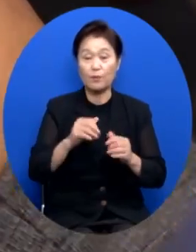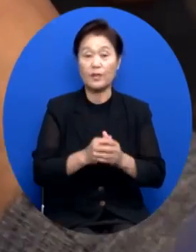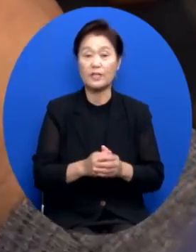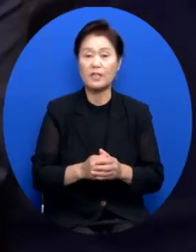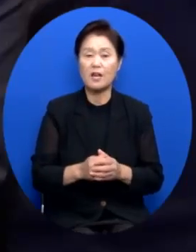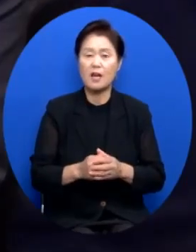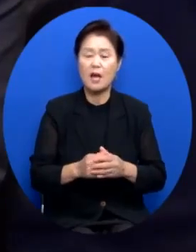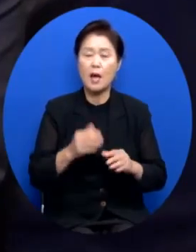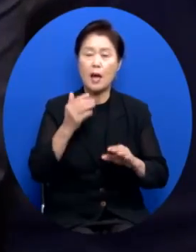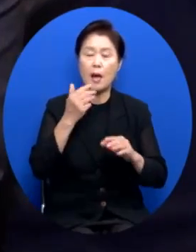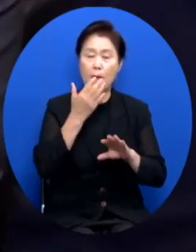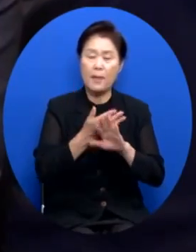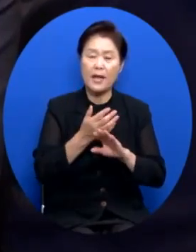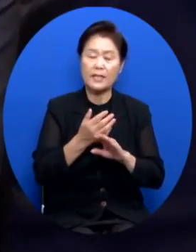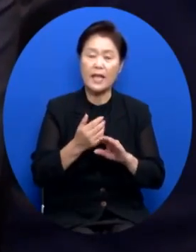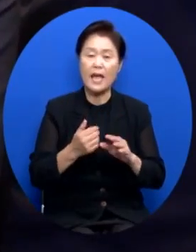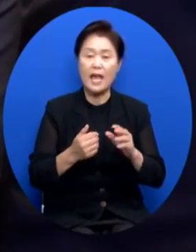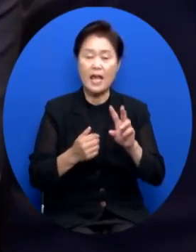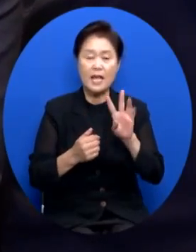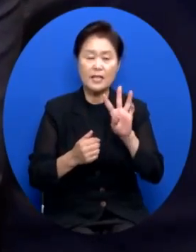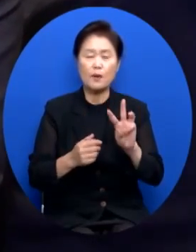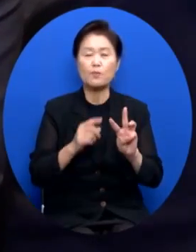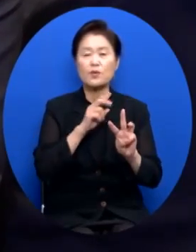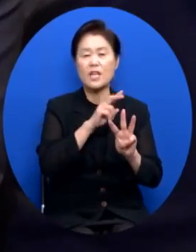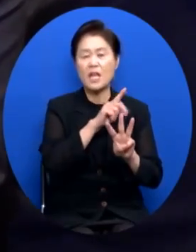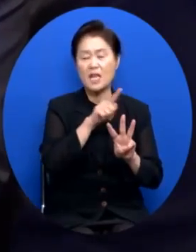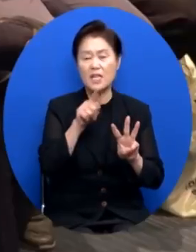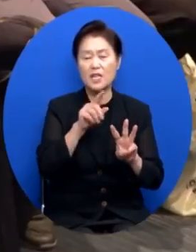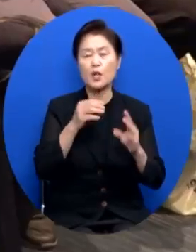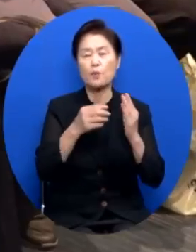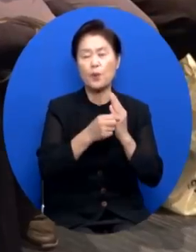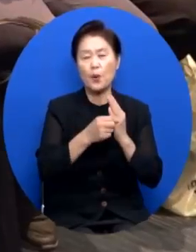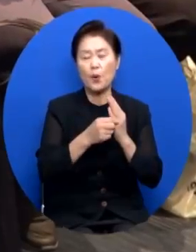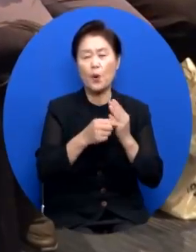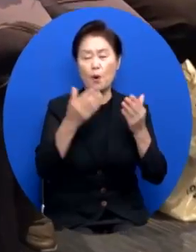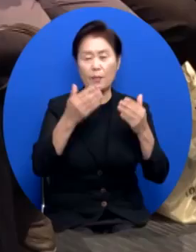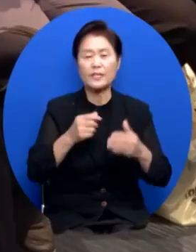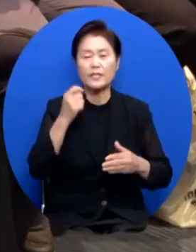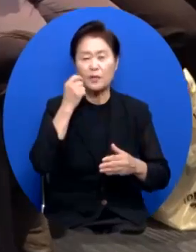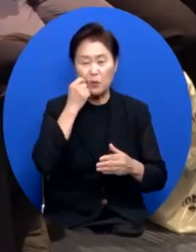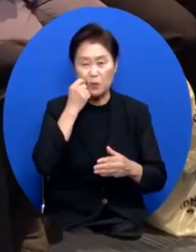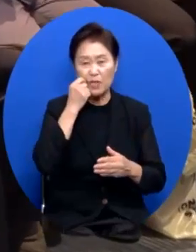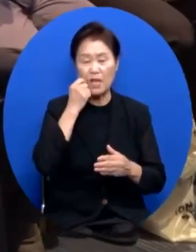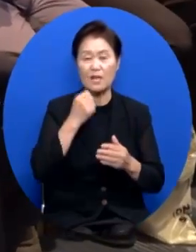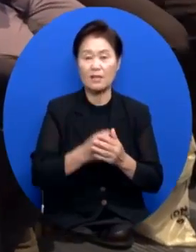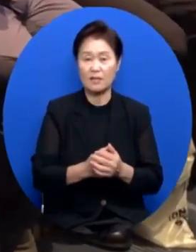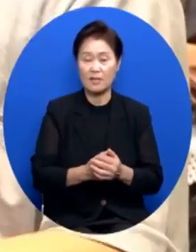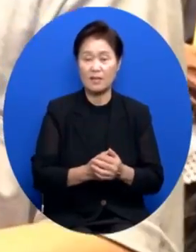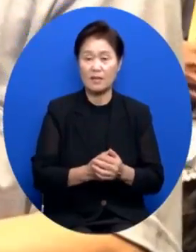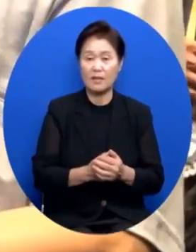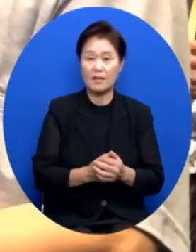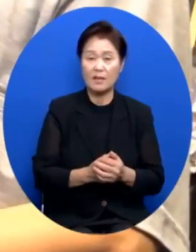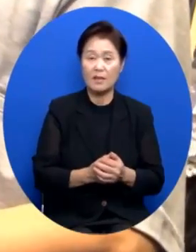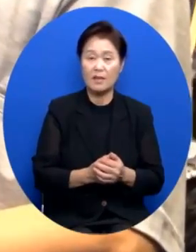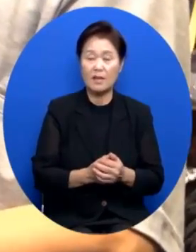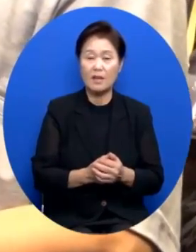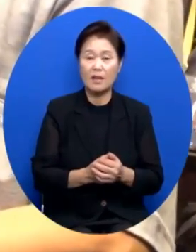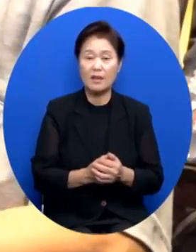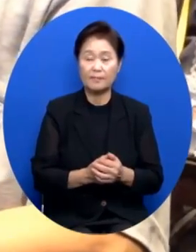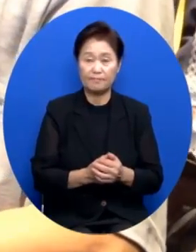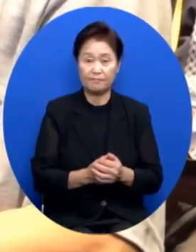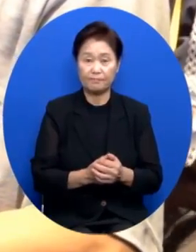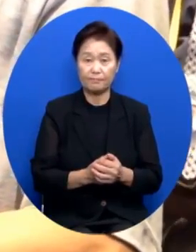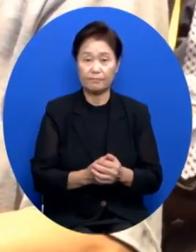중 반대 688표로 총회장 단독 후보 이윤 목사가 착석 대의원 3분의 2 유효 득표를